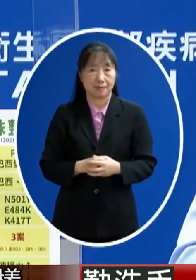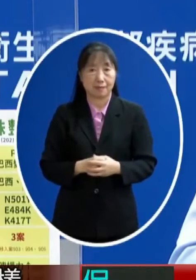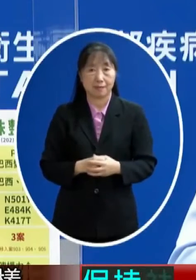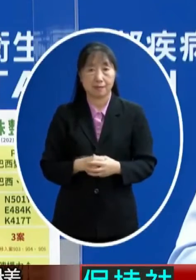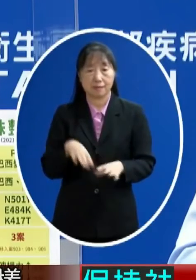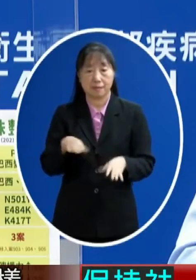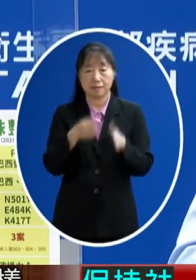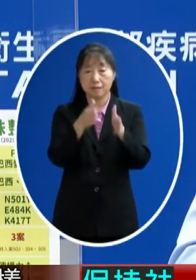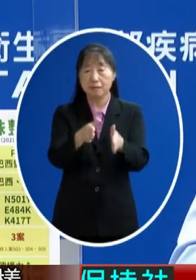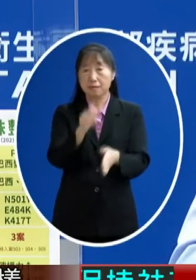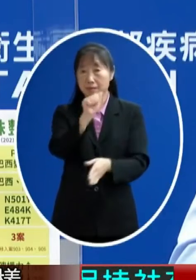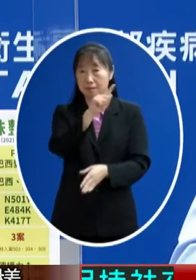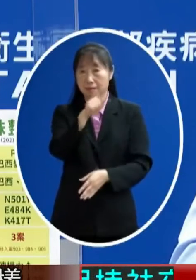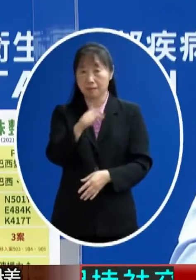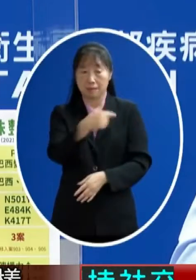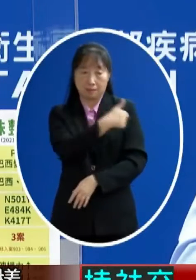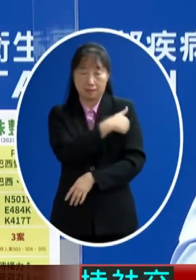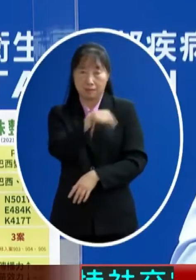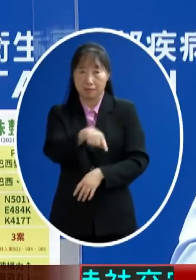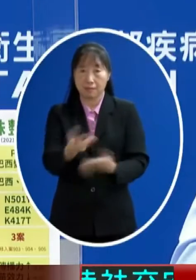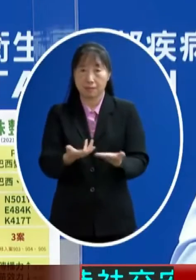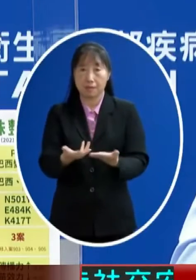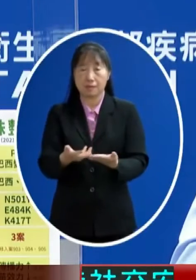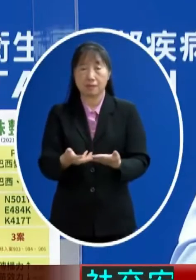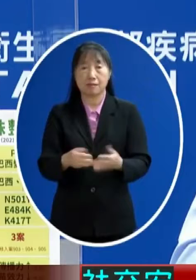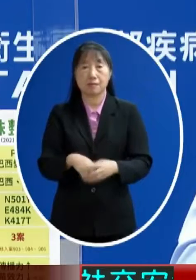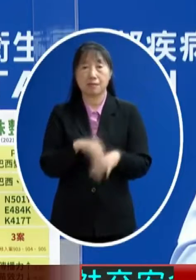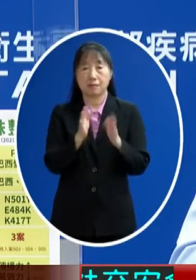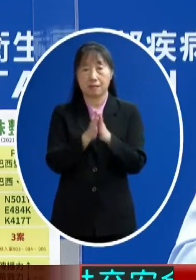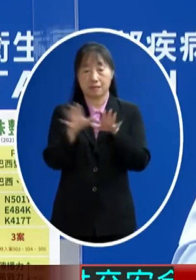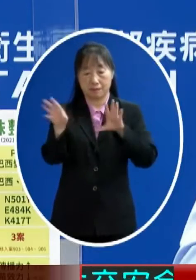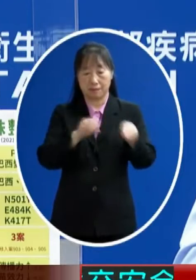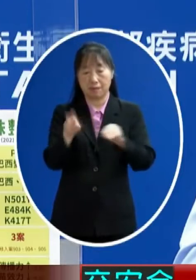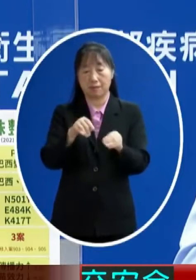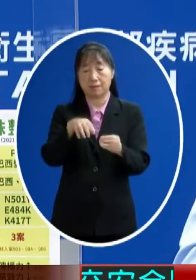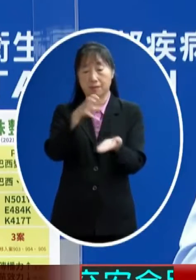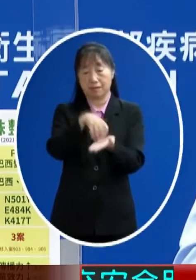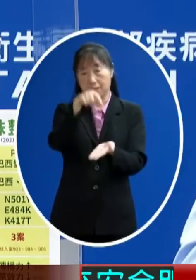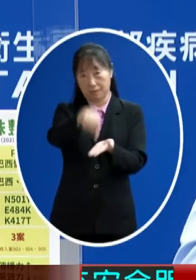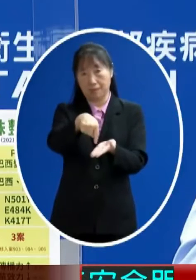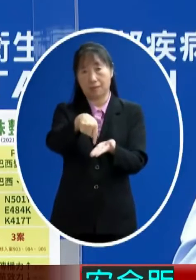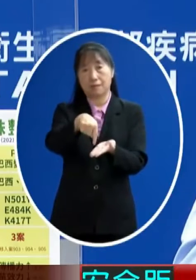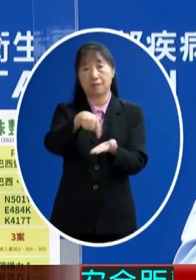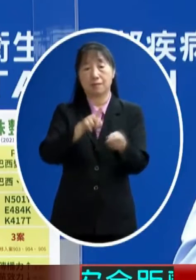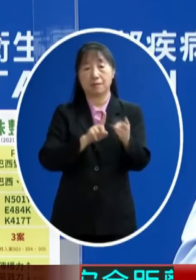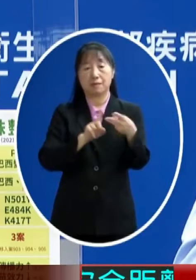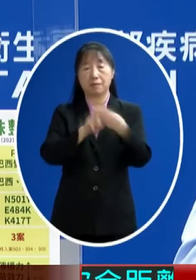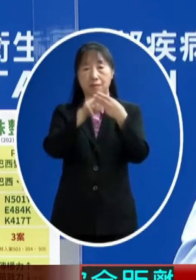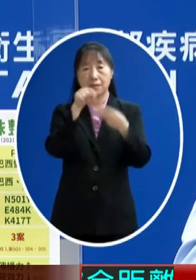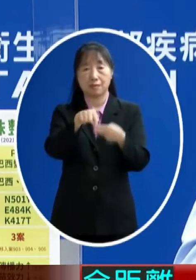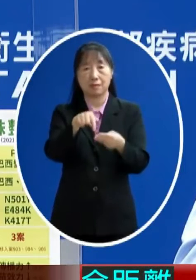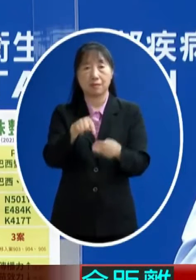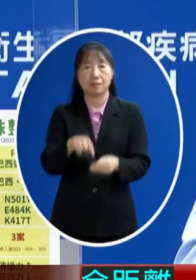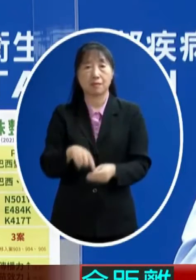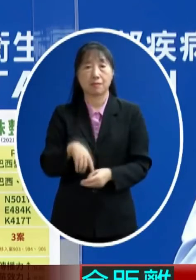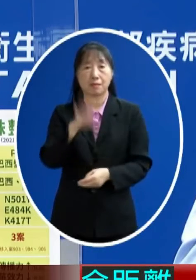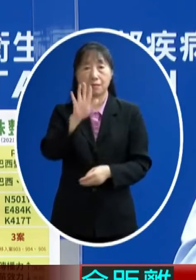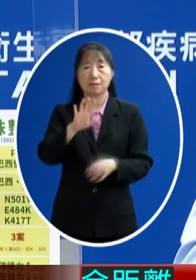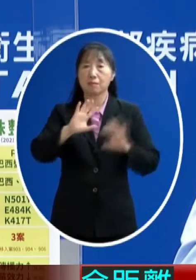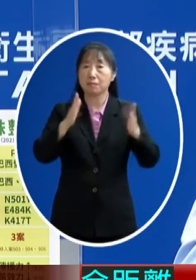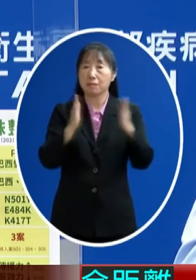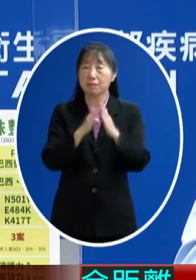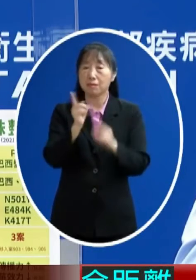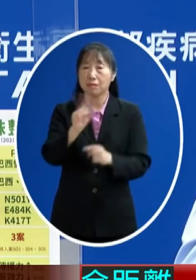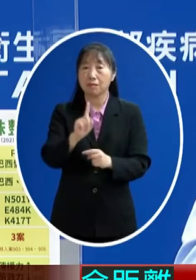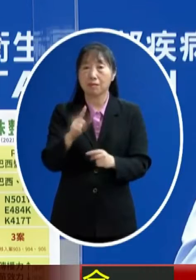对于 A 疫苗，我们的态度还是一样，一切是以科学为优先的哈。那有一些国家现在看